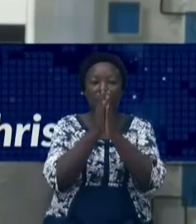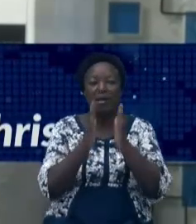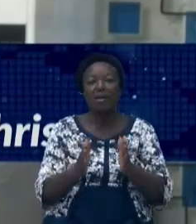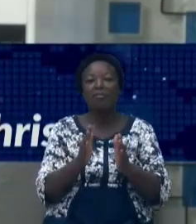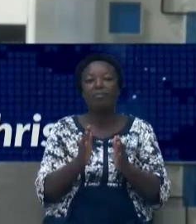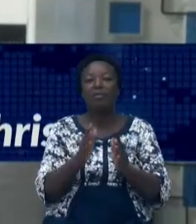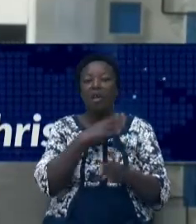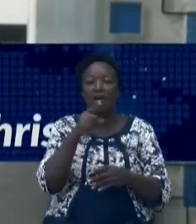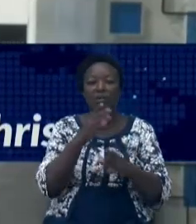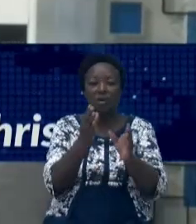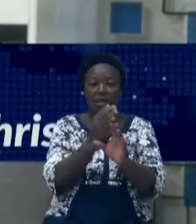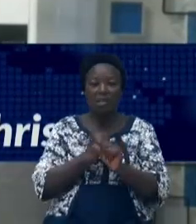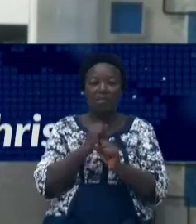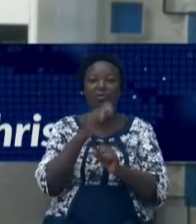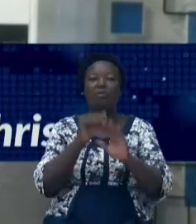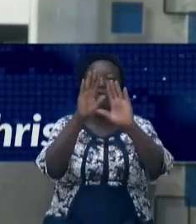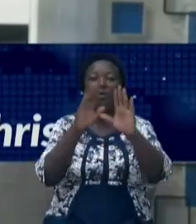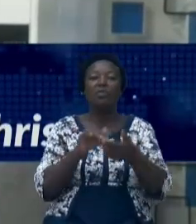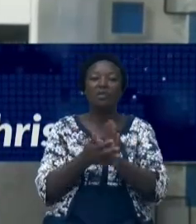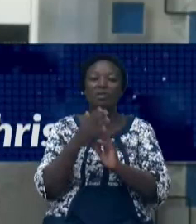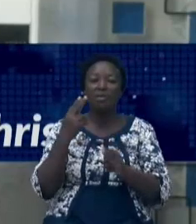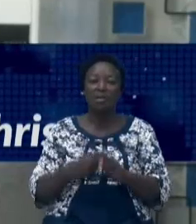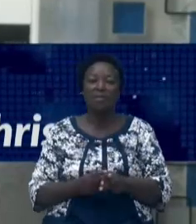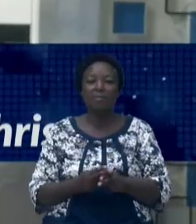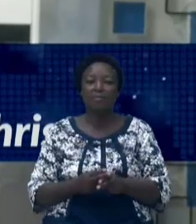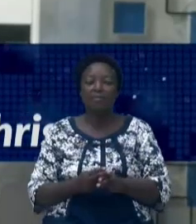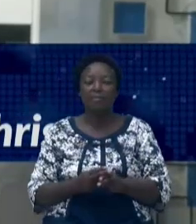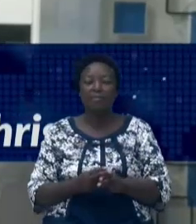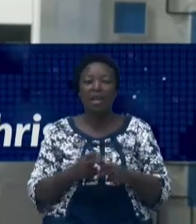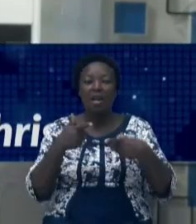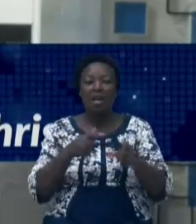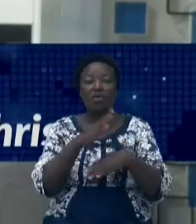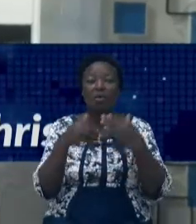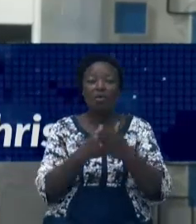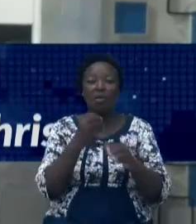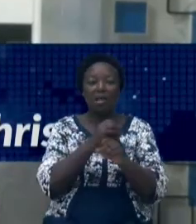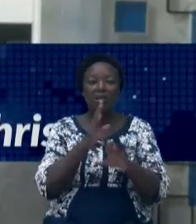qui ont donné leur vie au seigneur occuper vos deux